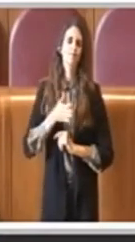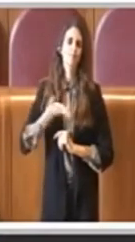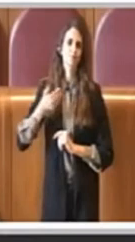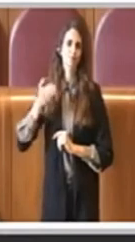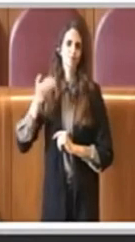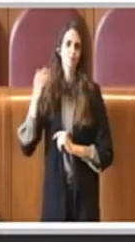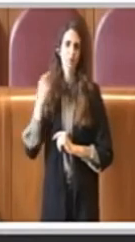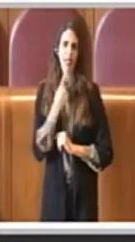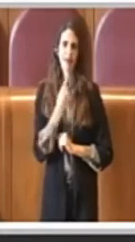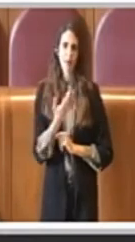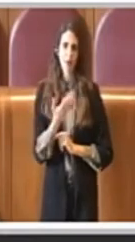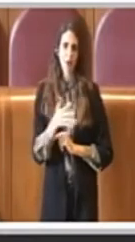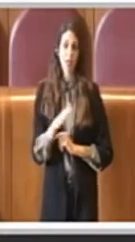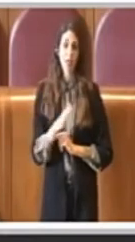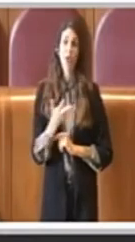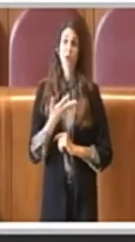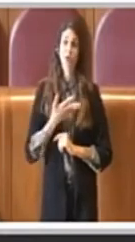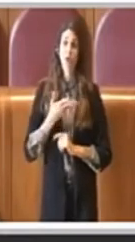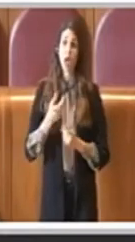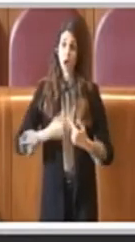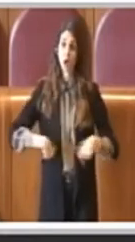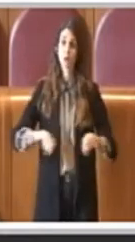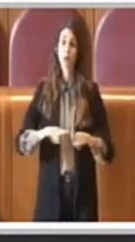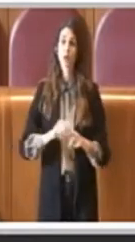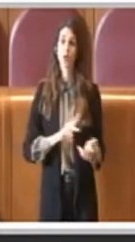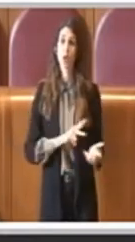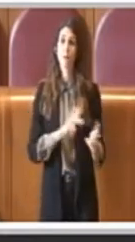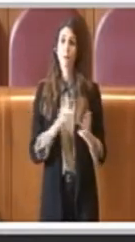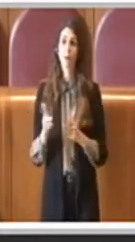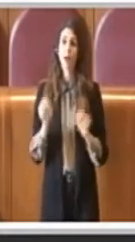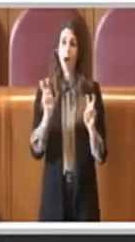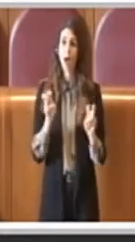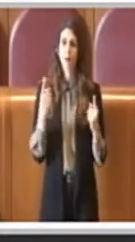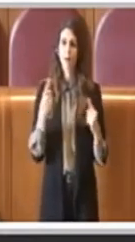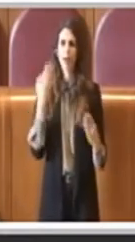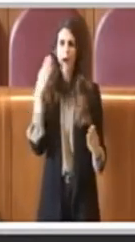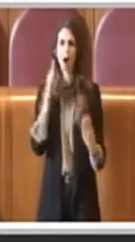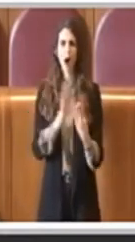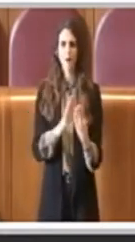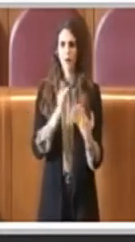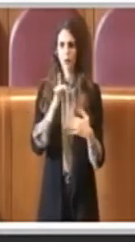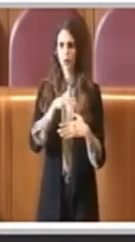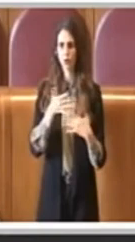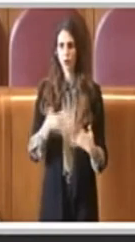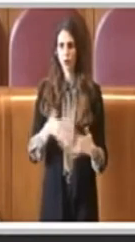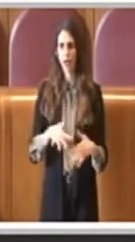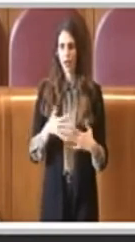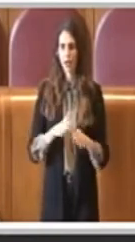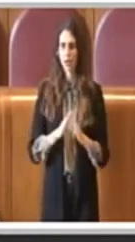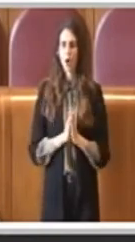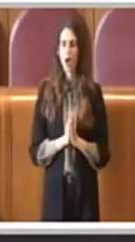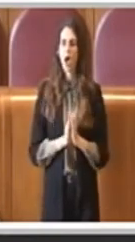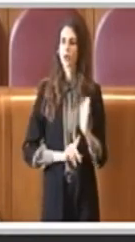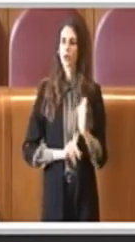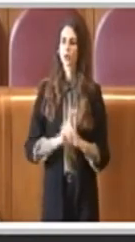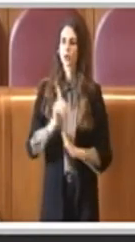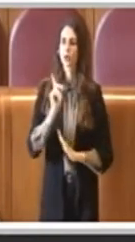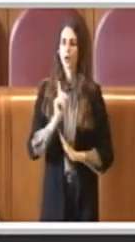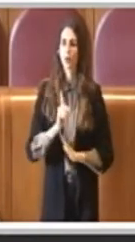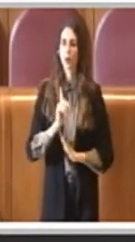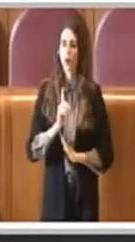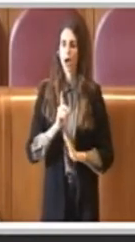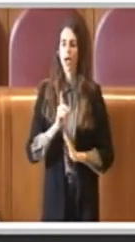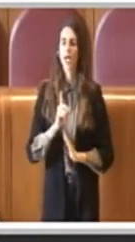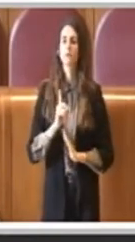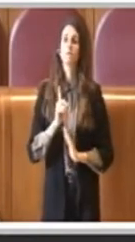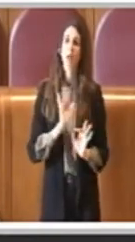una commissione mobilità che ha affrontato questa tematica e che comunque ha prodotto alcuni